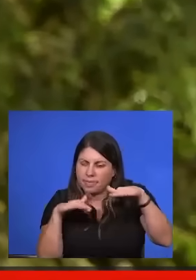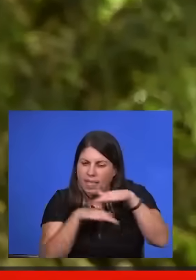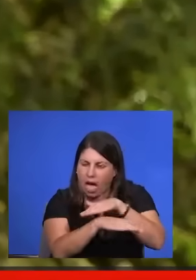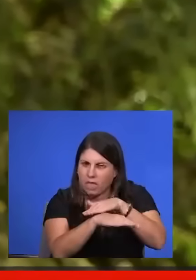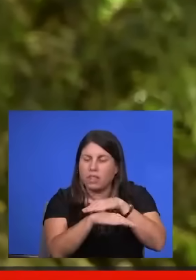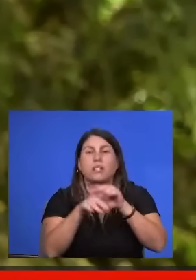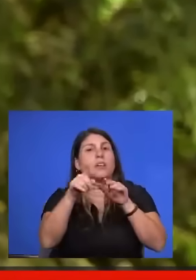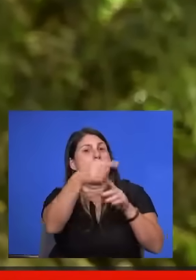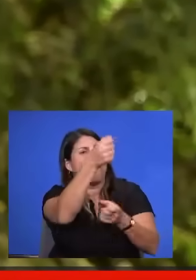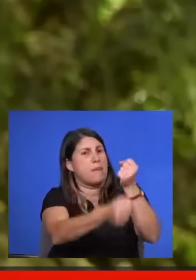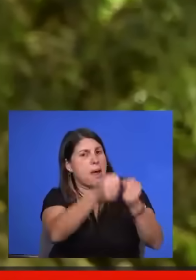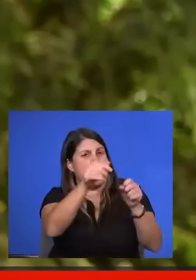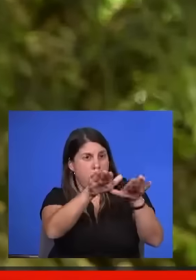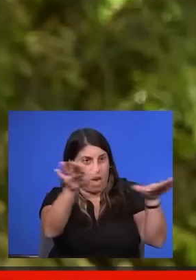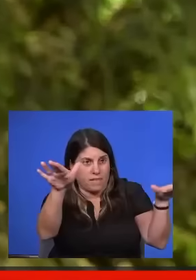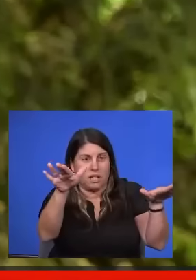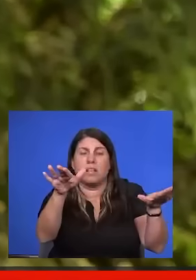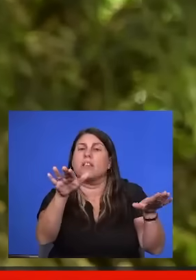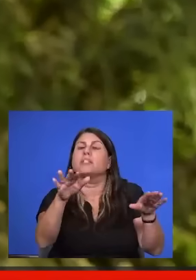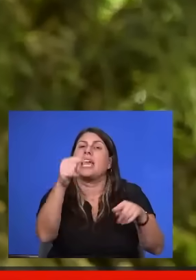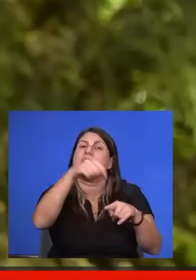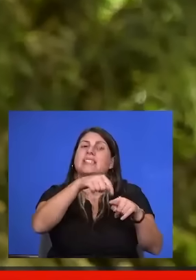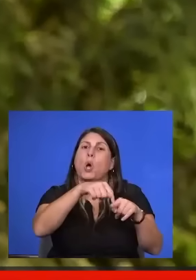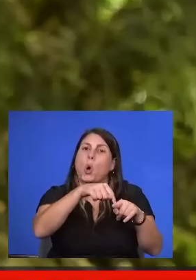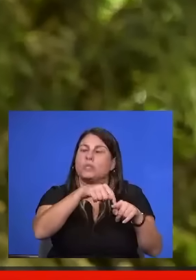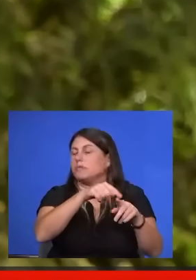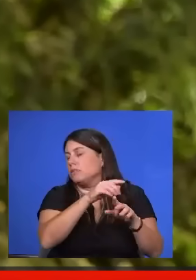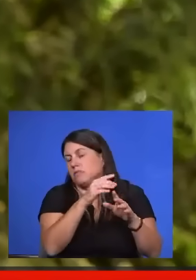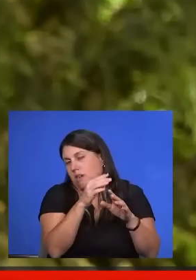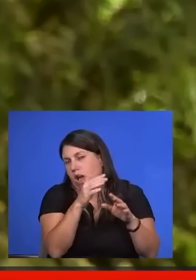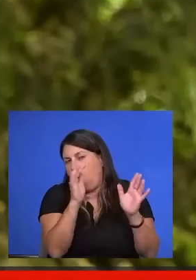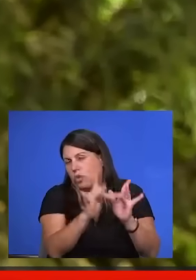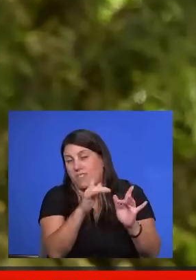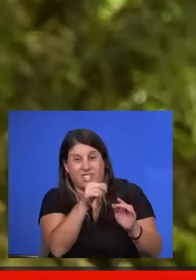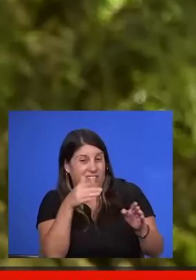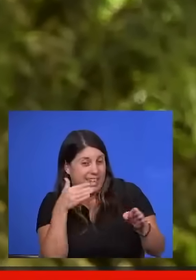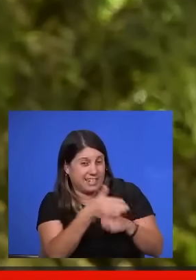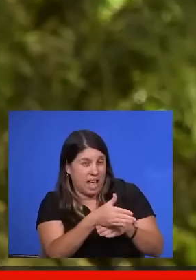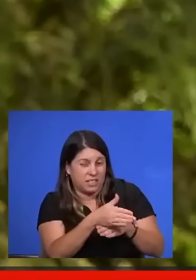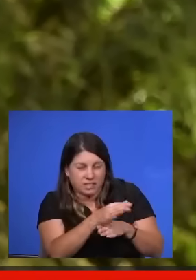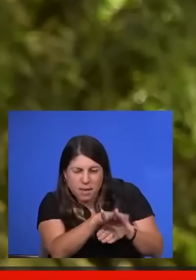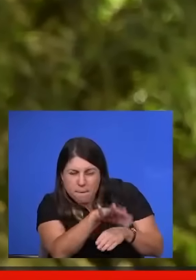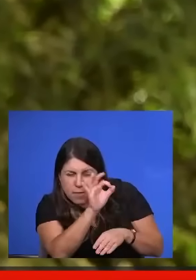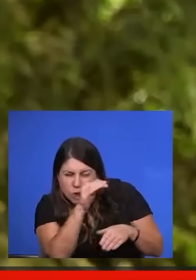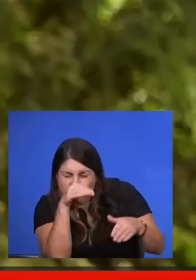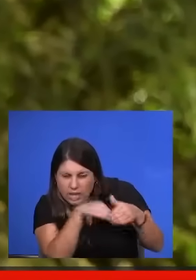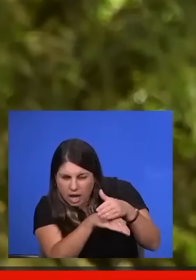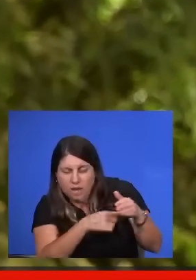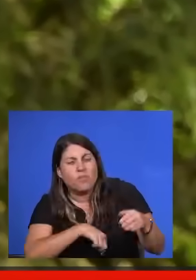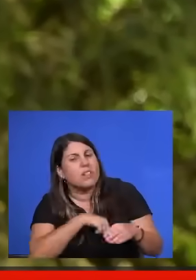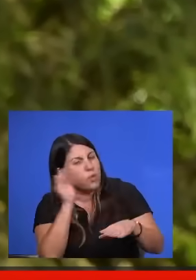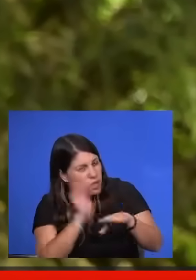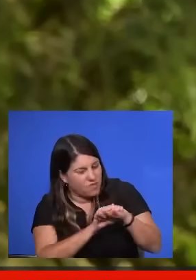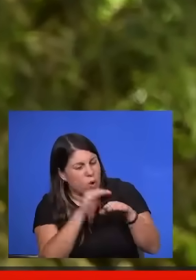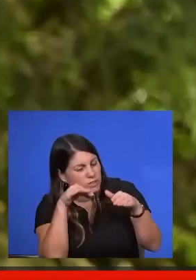הוא יתרון אדיר לאויב. אבל כשאתה נכנס פנימה ואתה מאתר את התת-קרקע, ואנחנו נאתר את התת-קרקע, הוא מלכודת